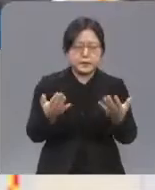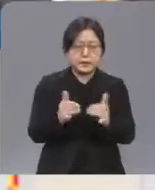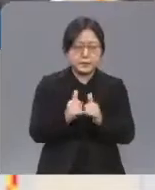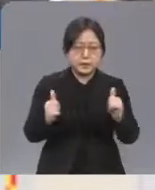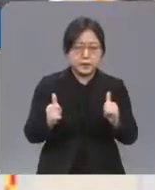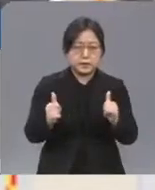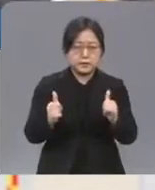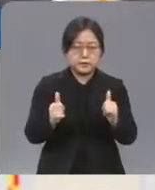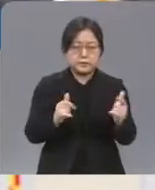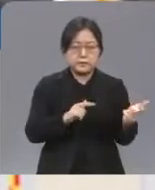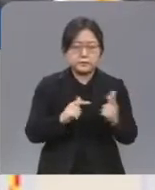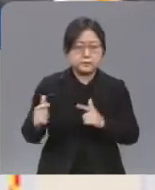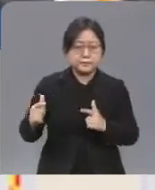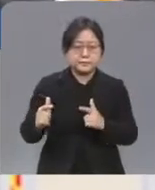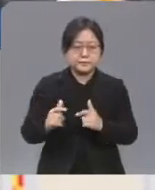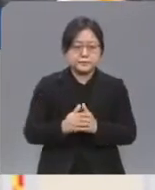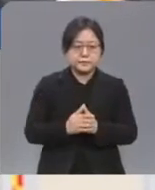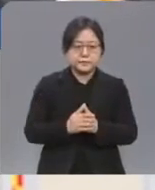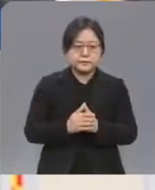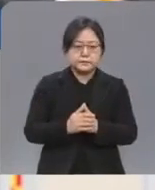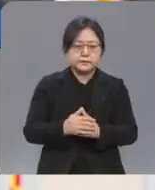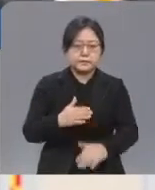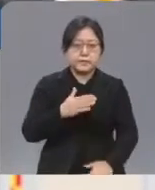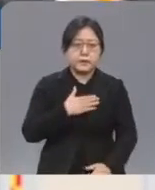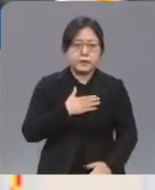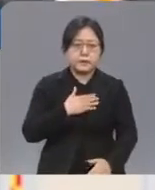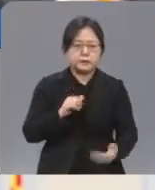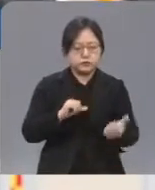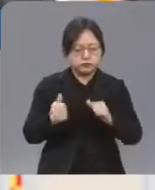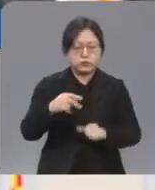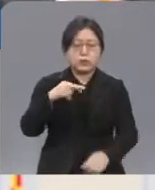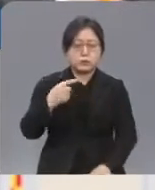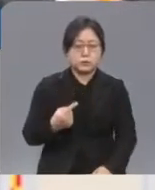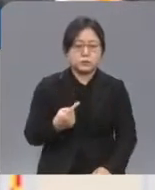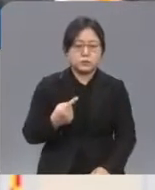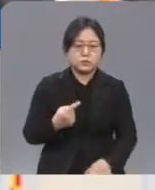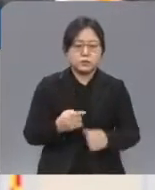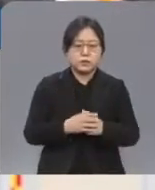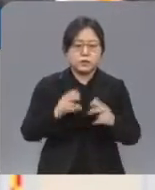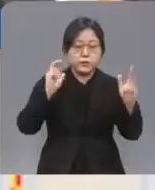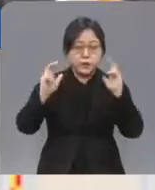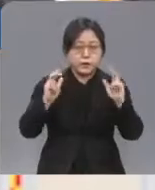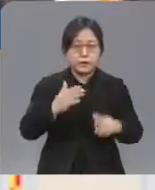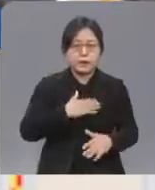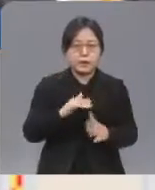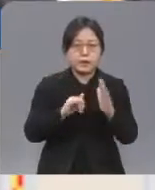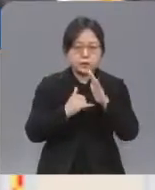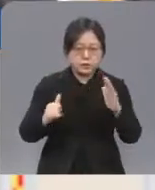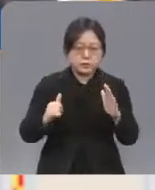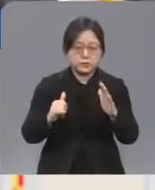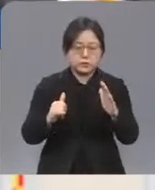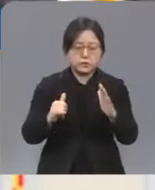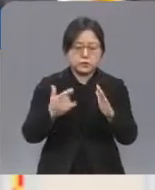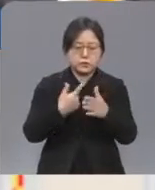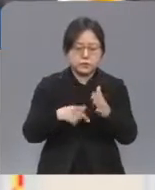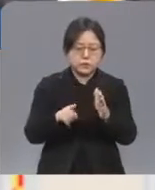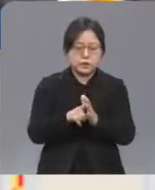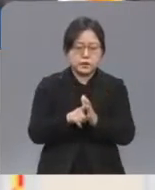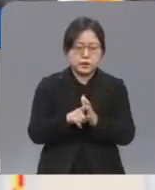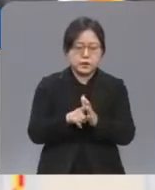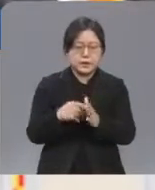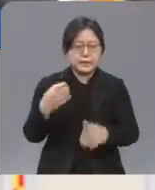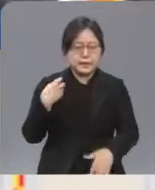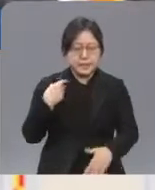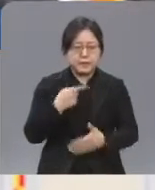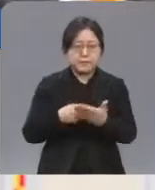건설 현장의 노동자들이 내가 죽더라도 회사가 내 가족을 위해서 이렇게